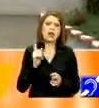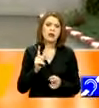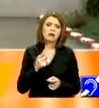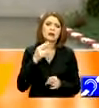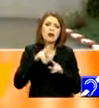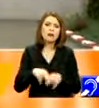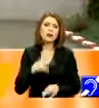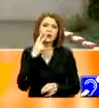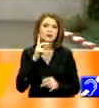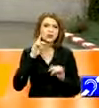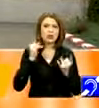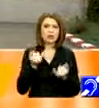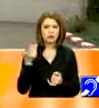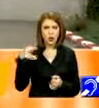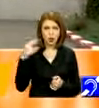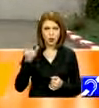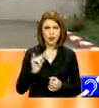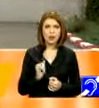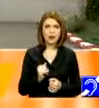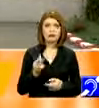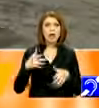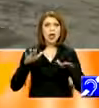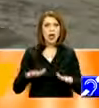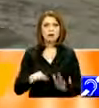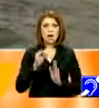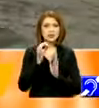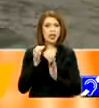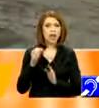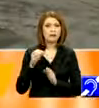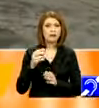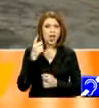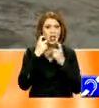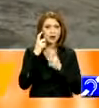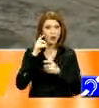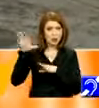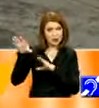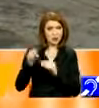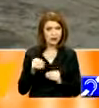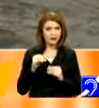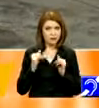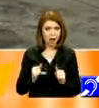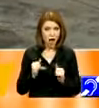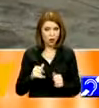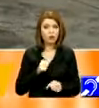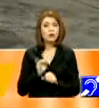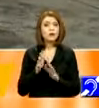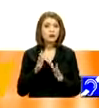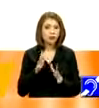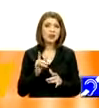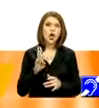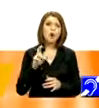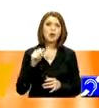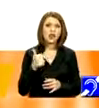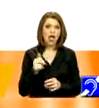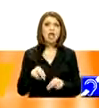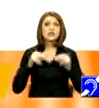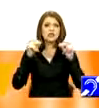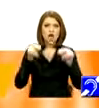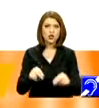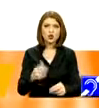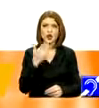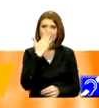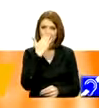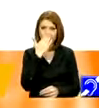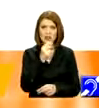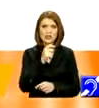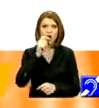văzut ce se va întâmpla în continuare. Oricum, în baza informațiilor pe care le deținem în acest moment, e foarte posibil ca Elena Udrea să ajungă în fața